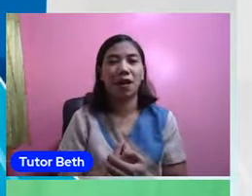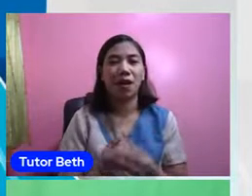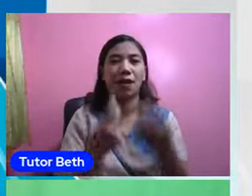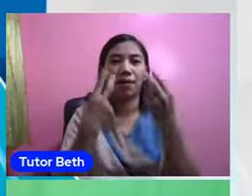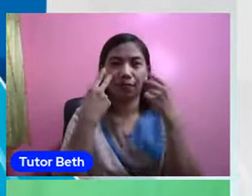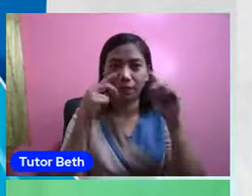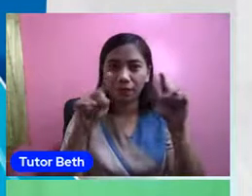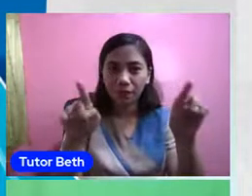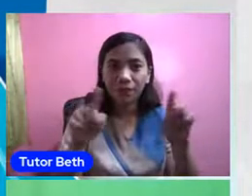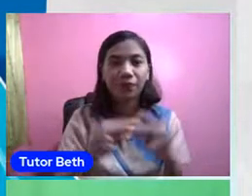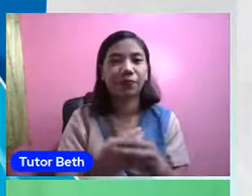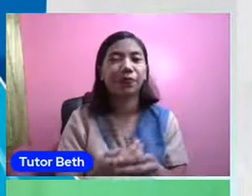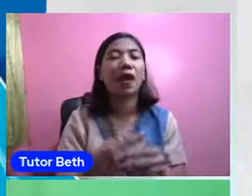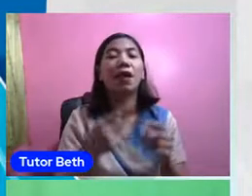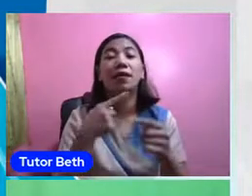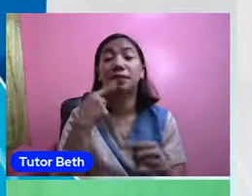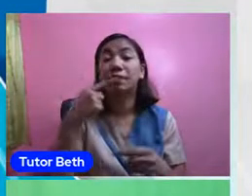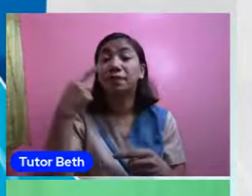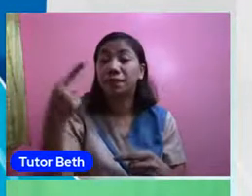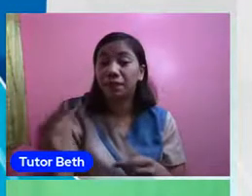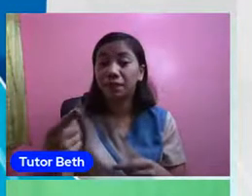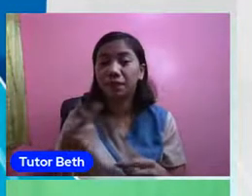Sabay tayo ha.